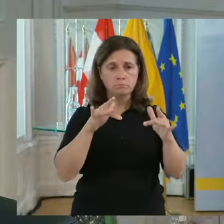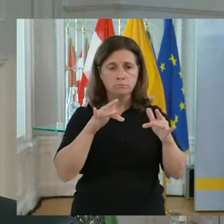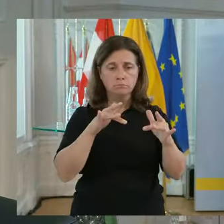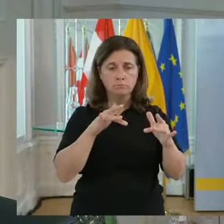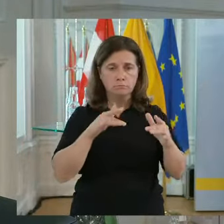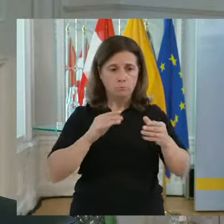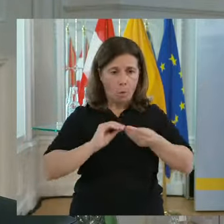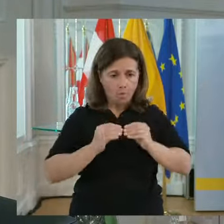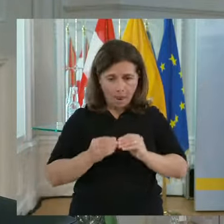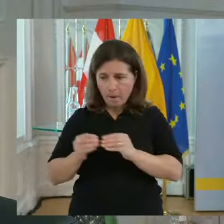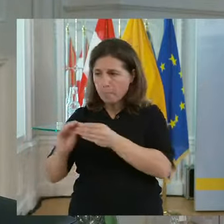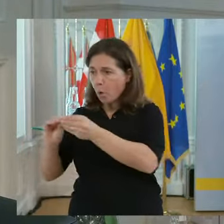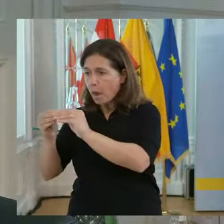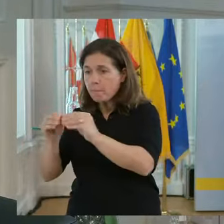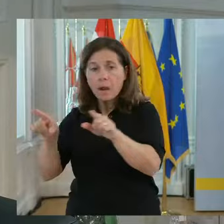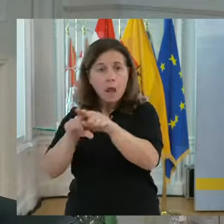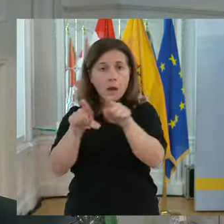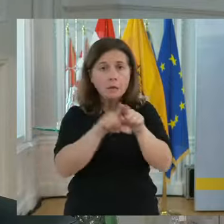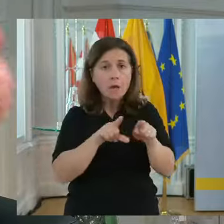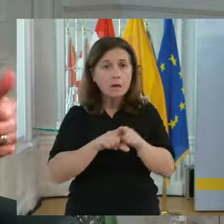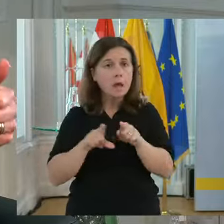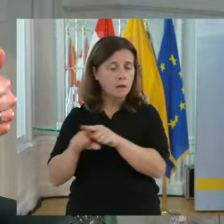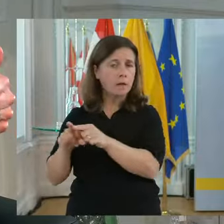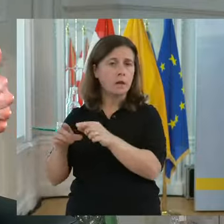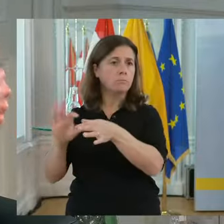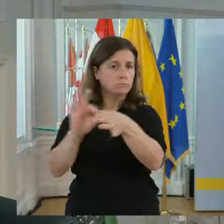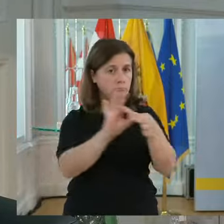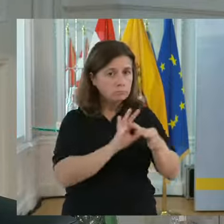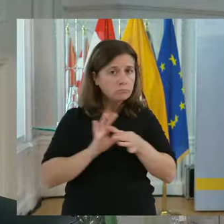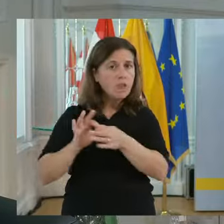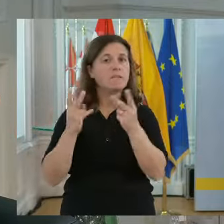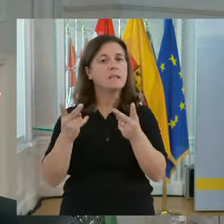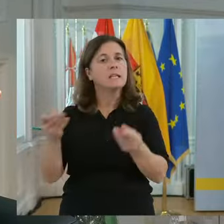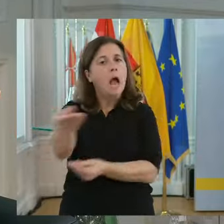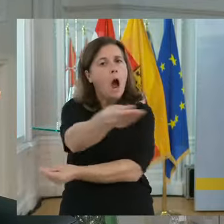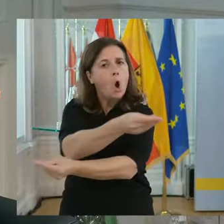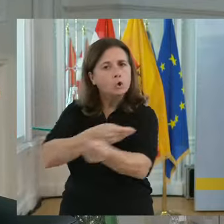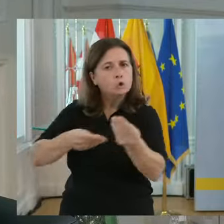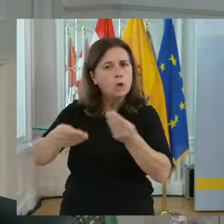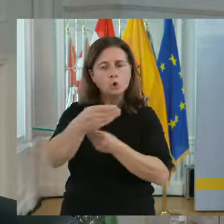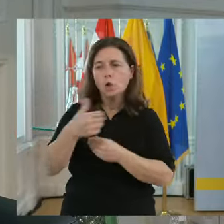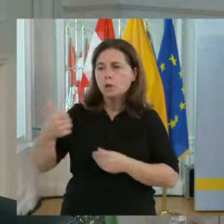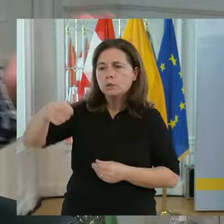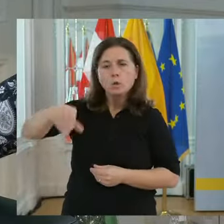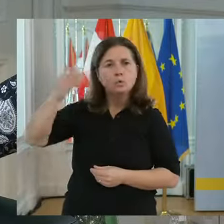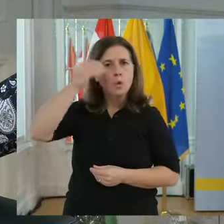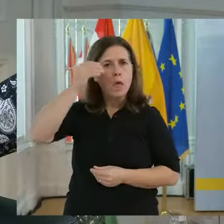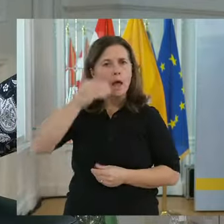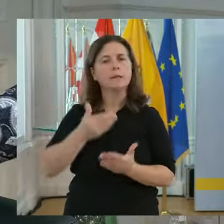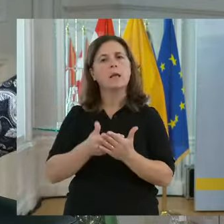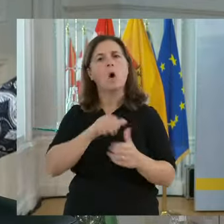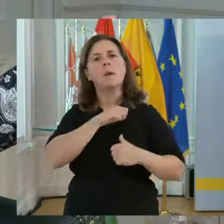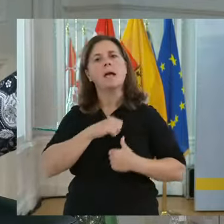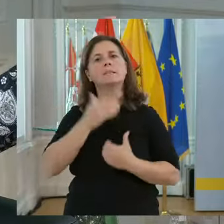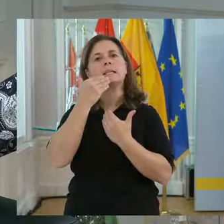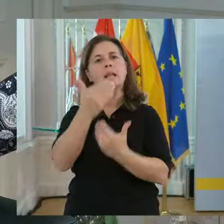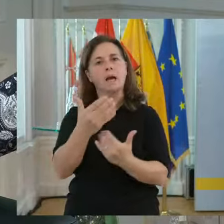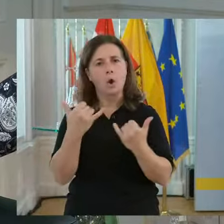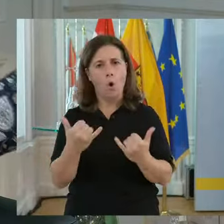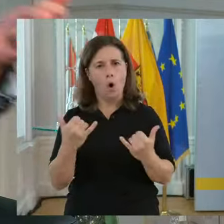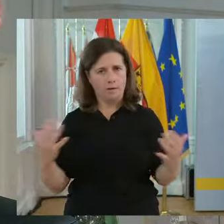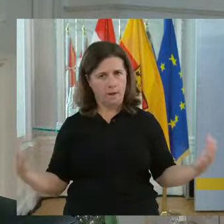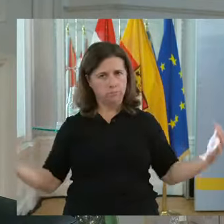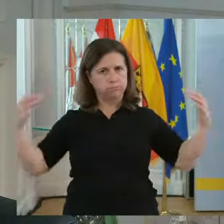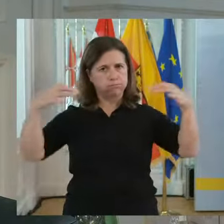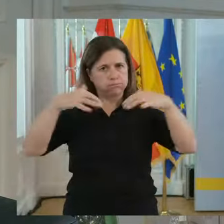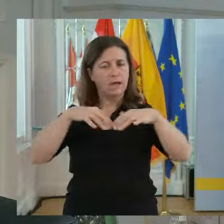Fragestellungen gar nicht wesentlich anders. Deshalb bleiben wir im Gespräch und lernen wir voneinander. Und deshalb ein herzliches Danke, dass das heute auch so